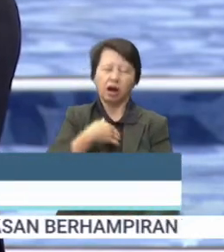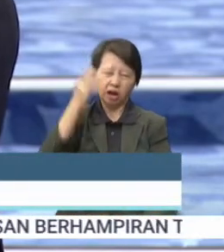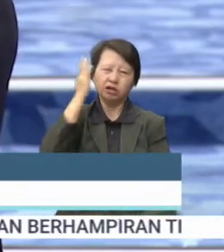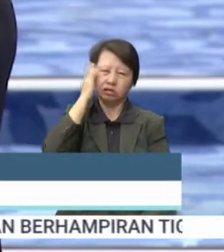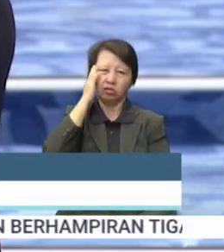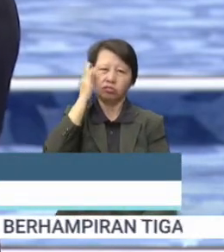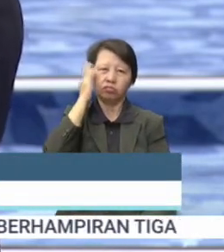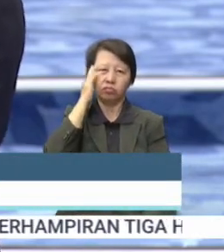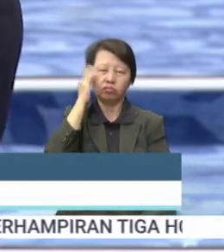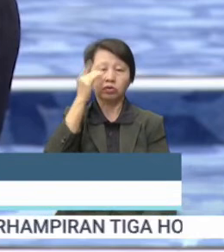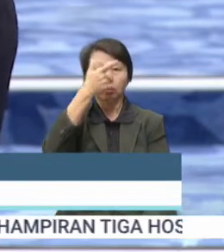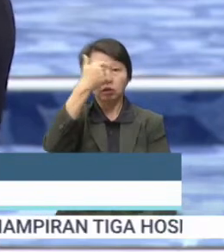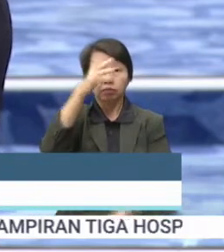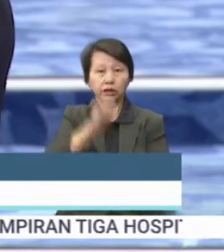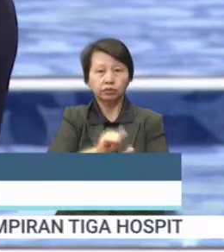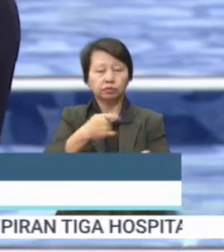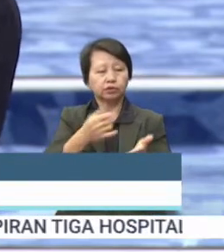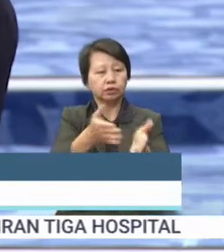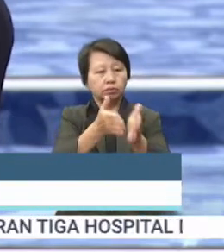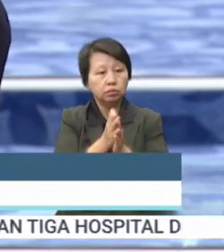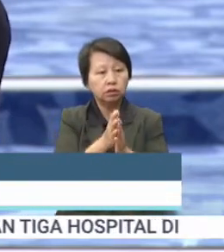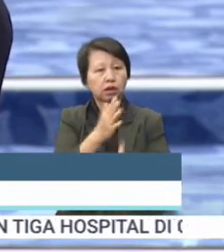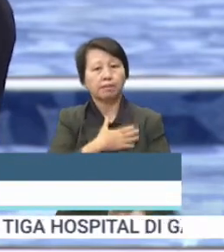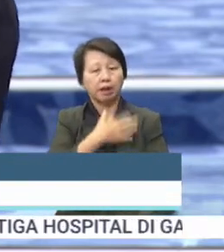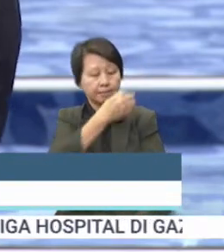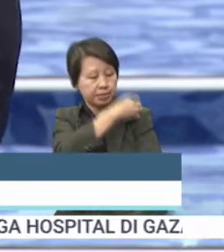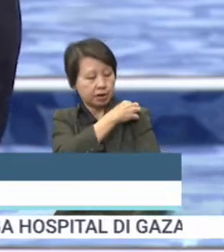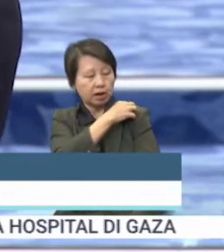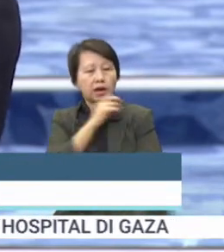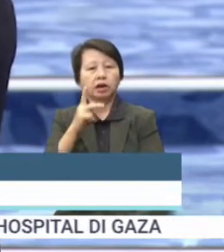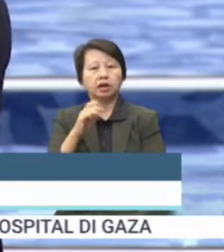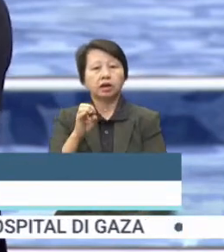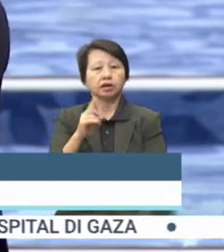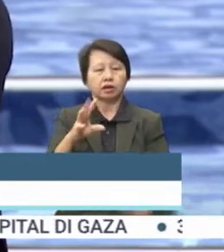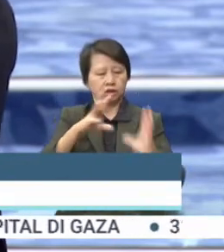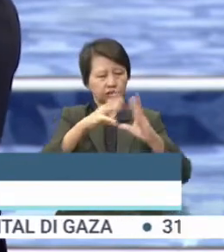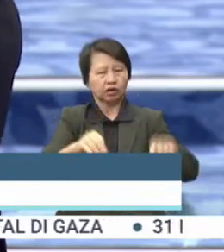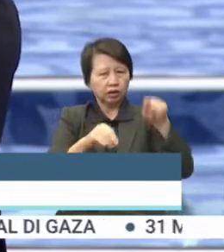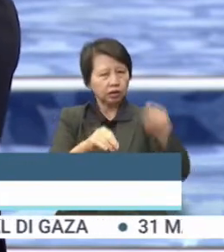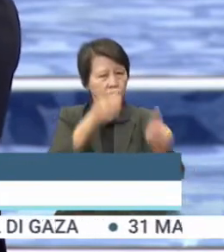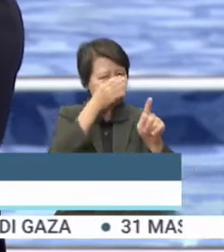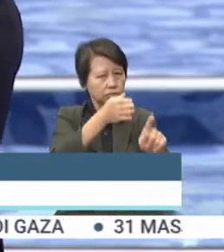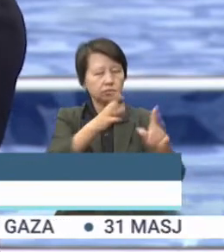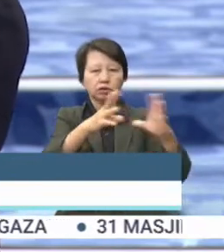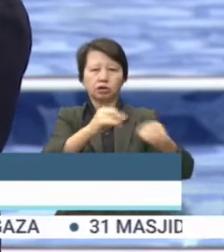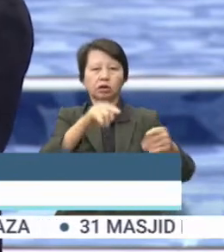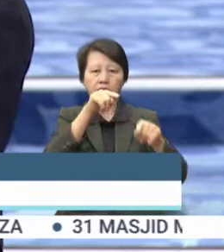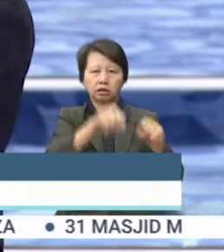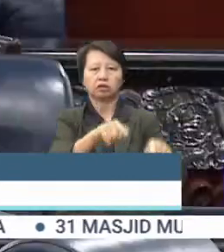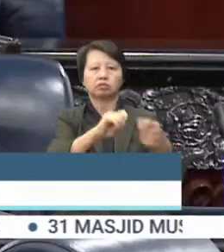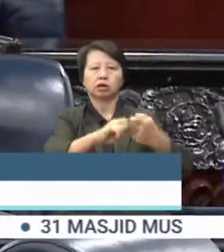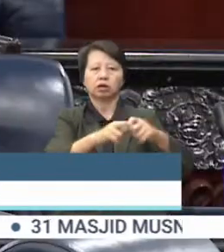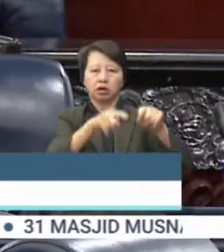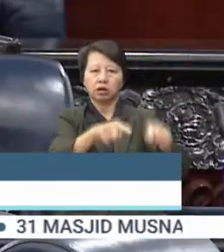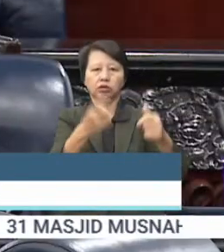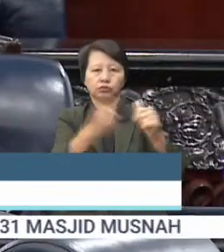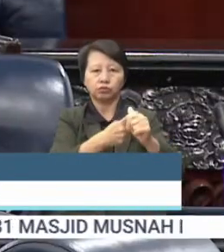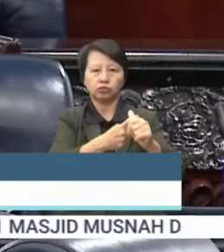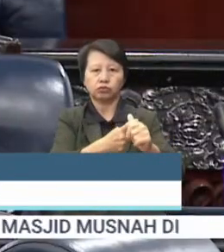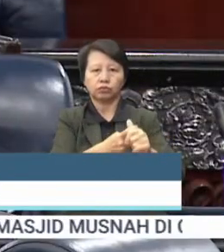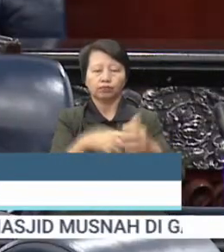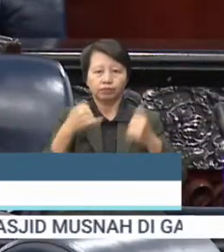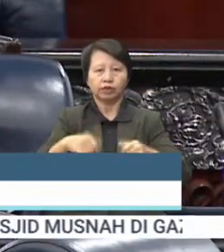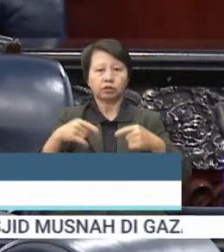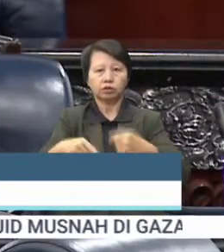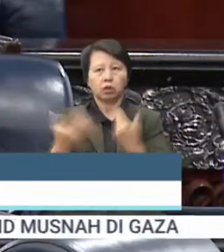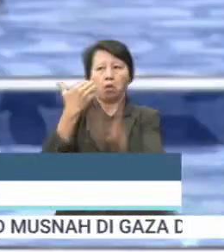tah seb itu saya minta peg-pegawai saya dikdn selesaikan yang ini dulu ya sebaliknya kita di